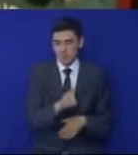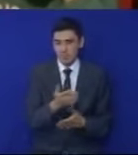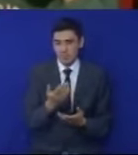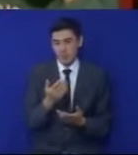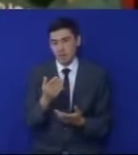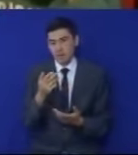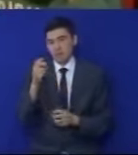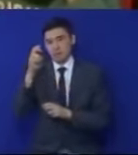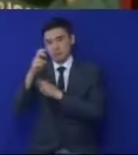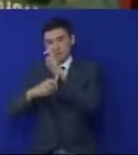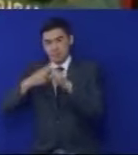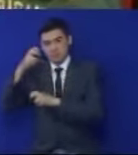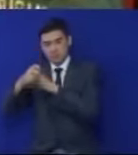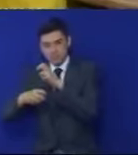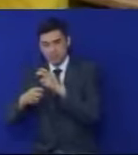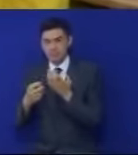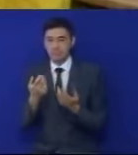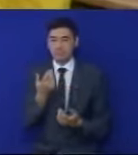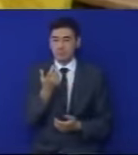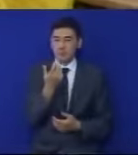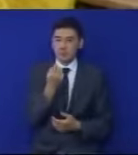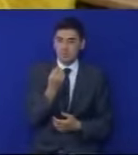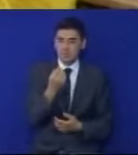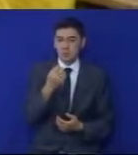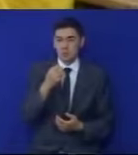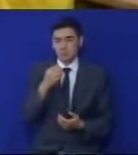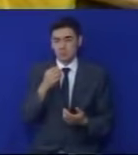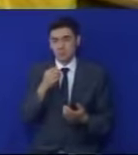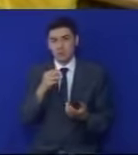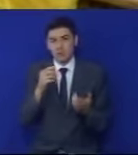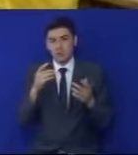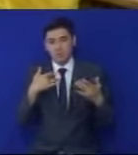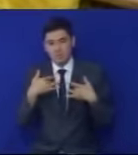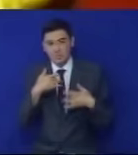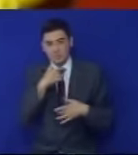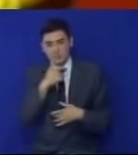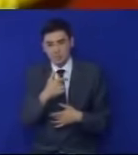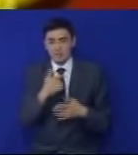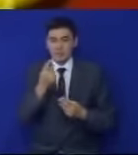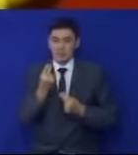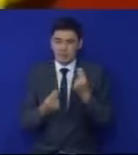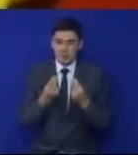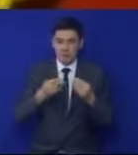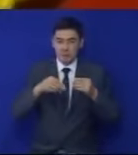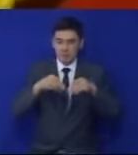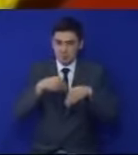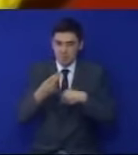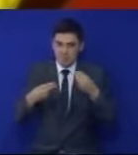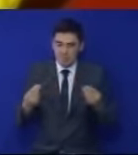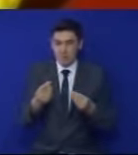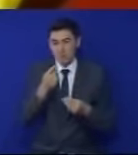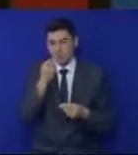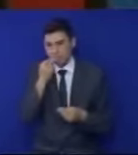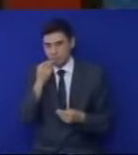саябақтағы аттракциондарға тегін билеттер берілді. Сондай-ақ ойындарға қатысып, концерт тамашалады. Ойыншықтар таратылып, тәттіден де дәм